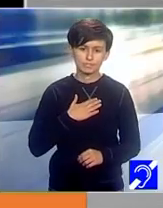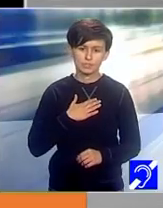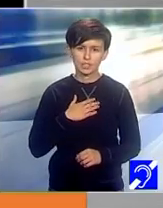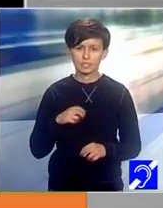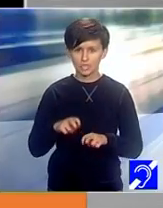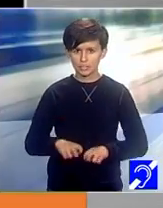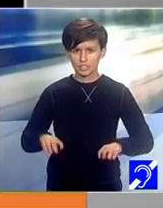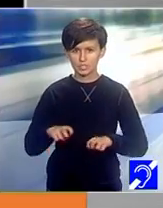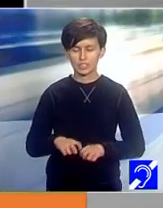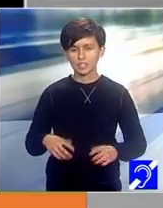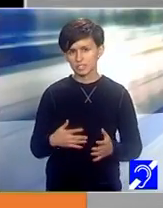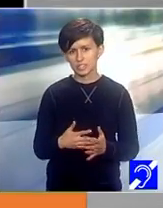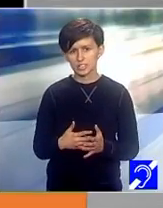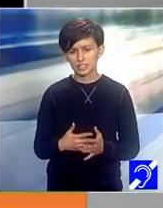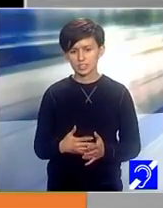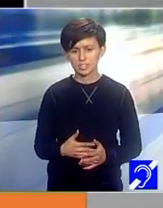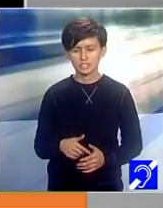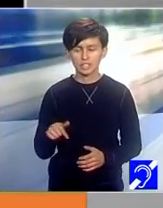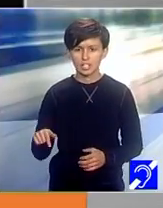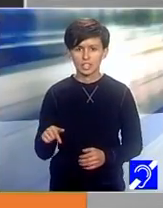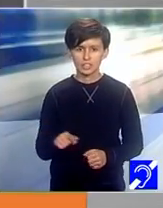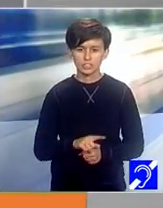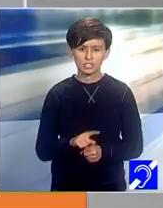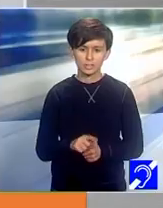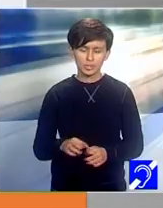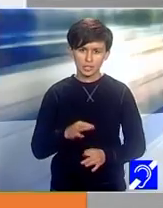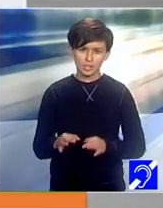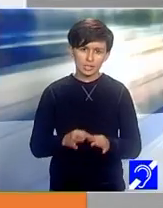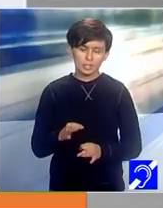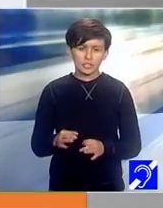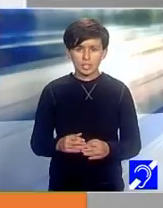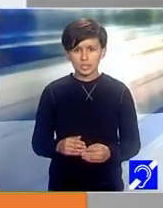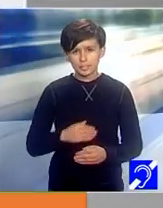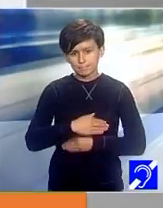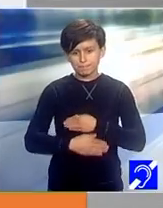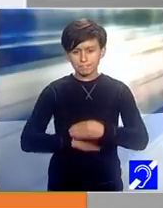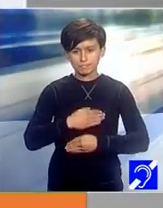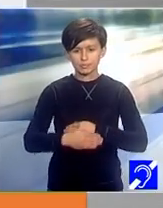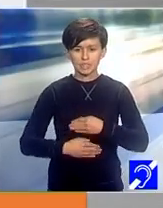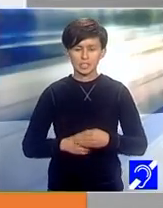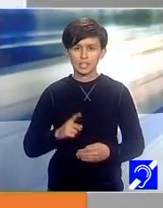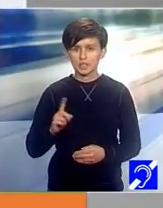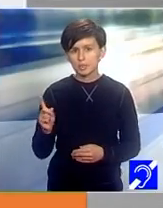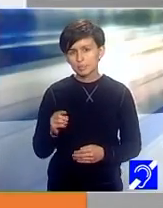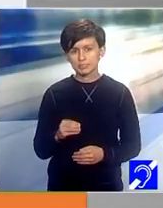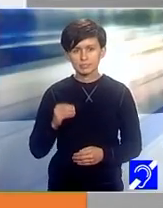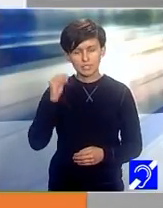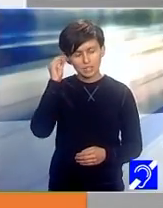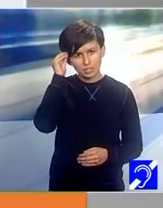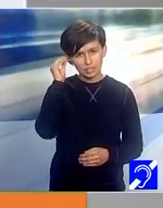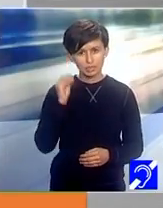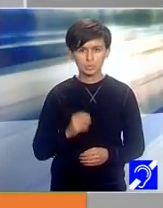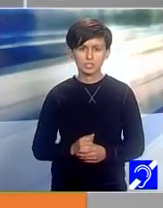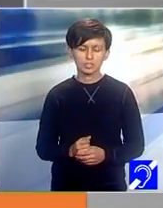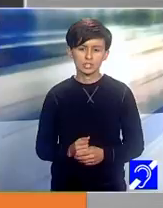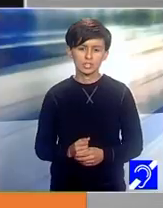elemente tradiționale, de a le adopta pe materiale mai neconvenționale, de a le transpune cumva